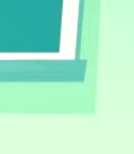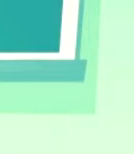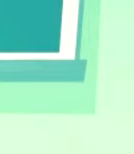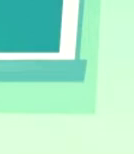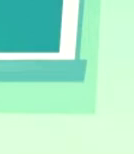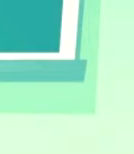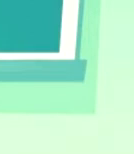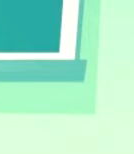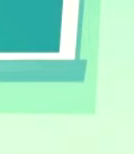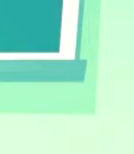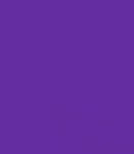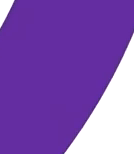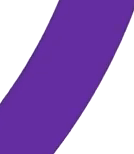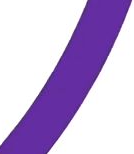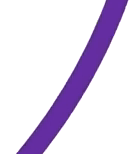8 Disember 2008.